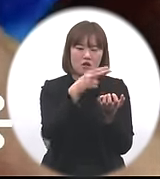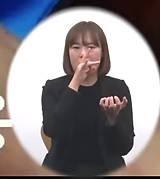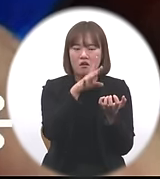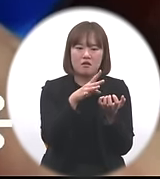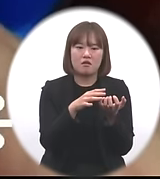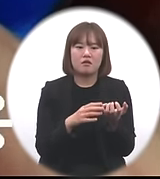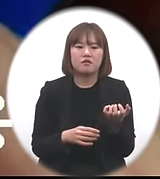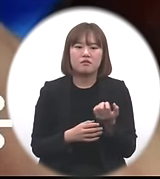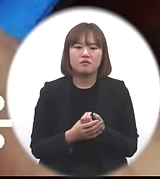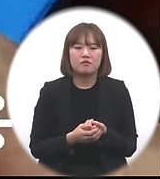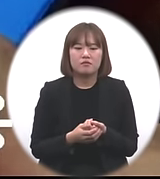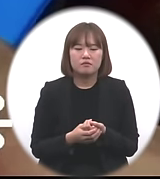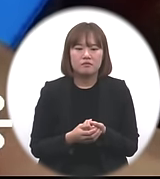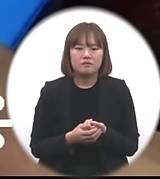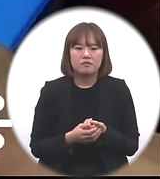뻣뻣하면 하나도 안 들어갑니다.